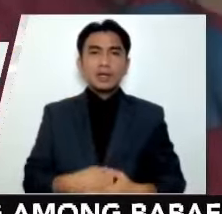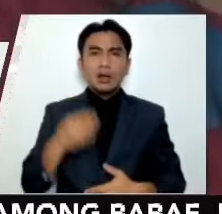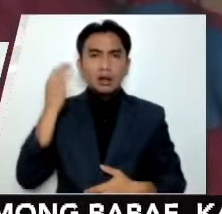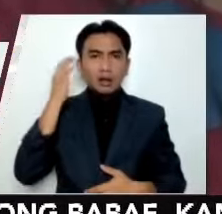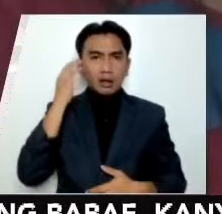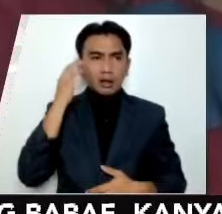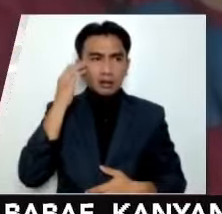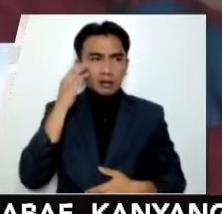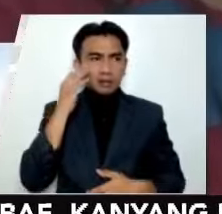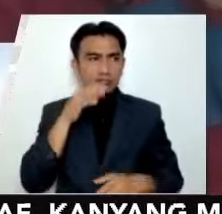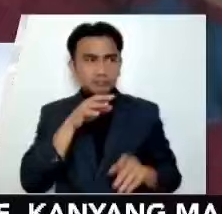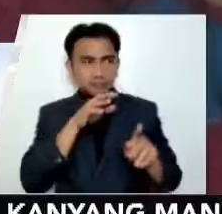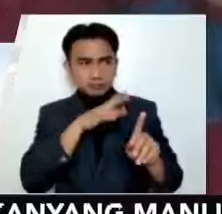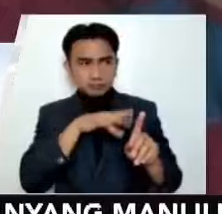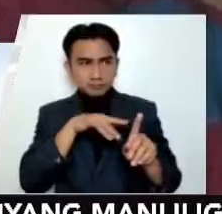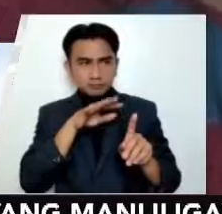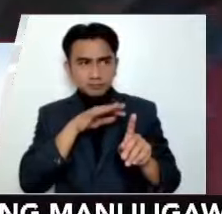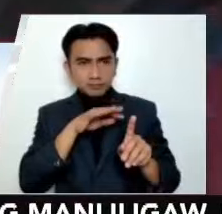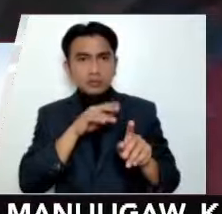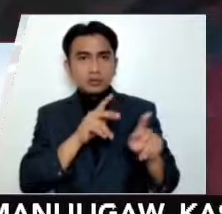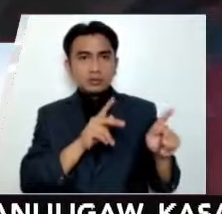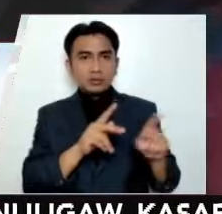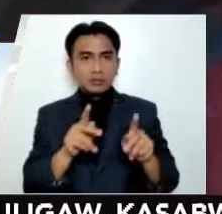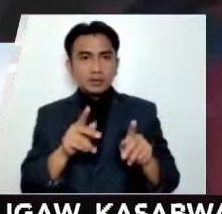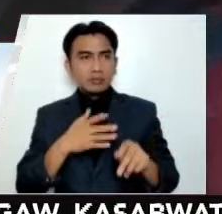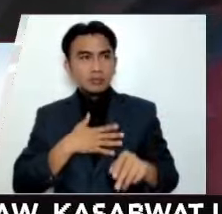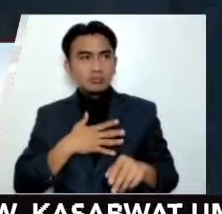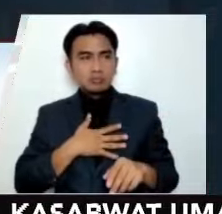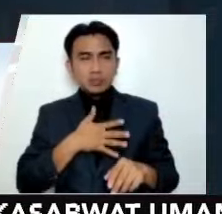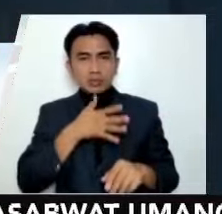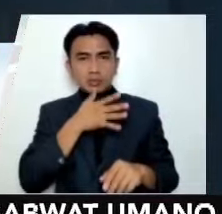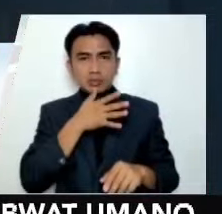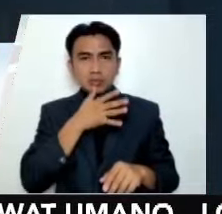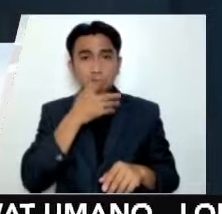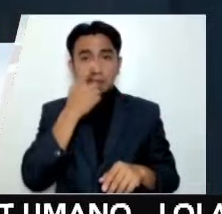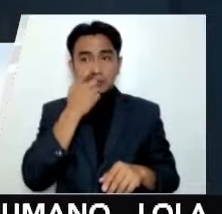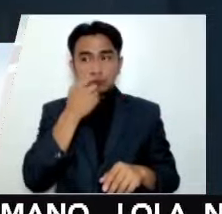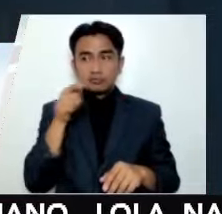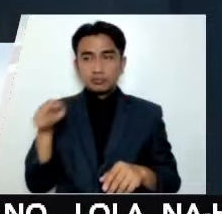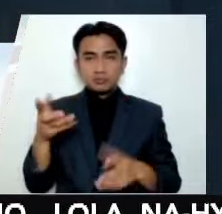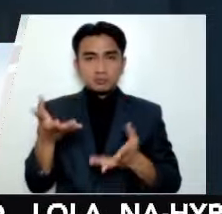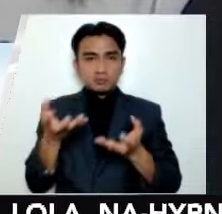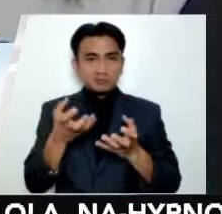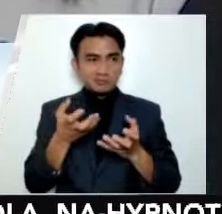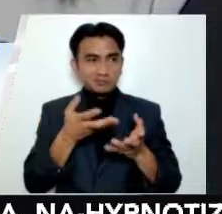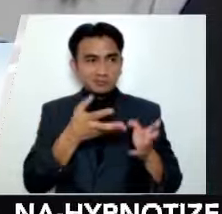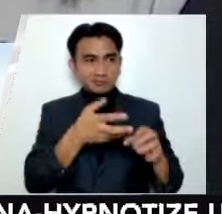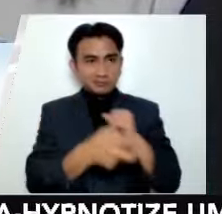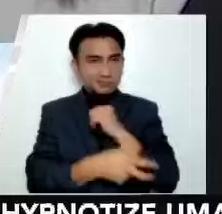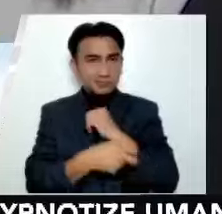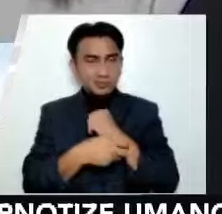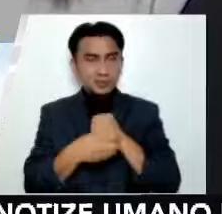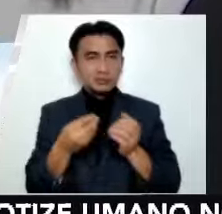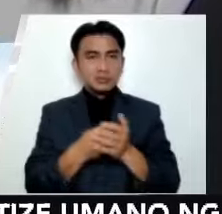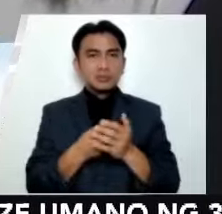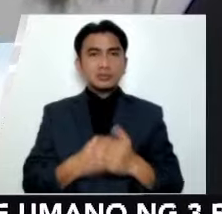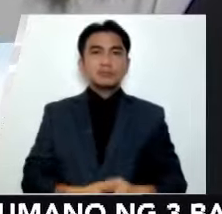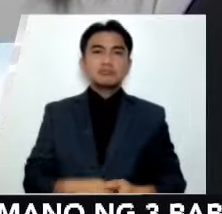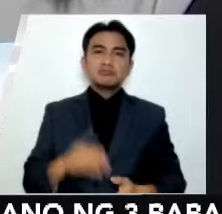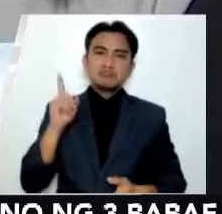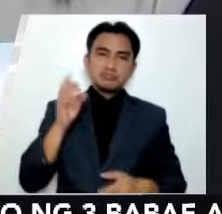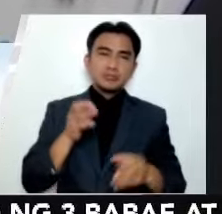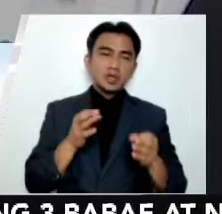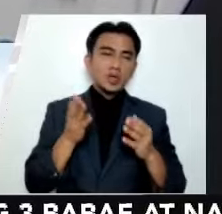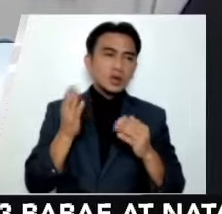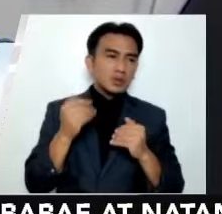ng nanay ko tsaka mga lakad po dahil sa pera po. Sana mapatawad nila po ako na na-bringwash lang